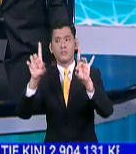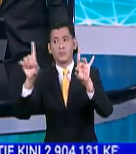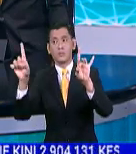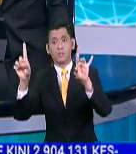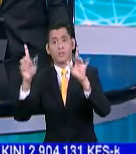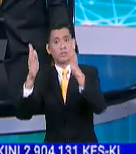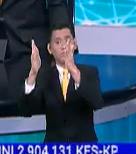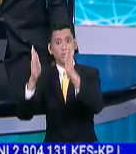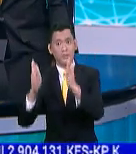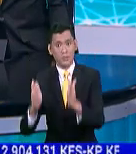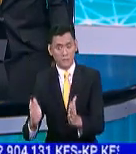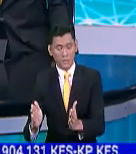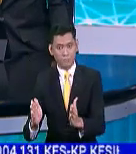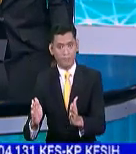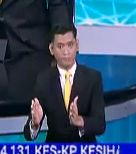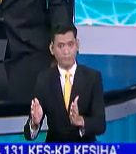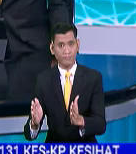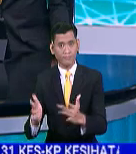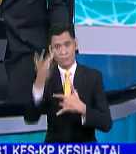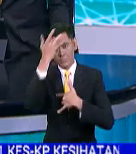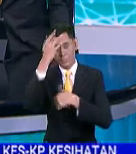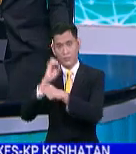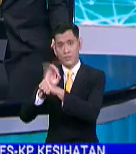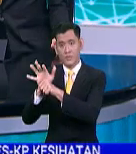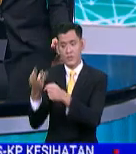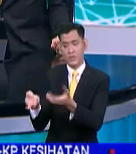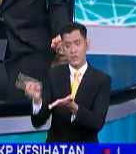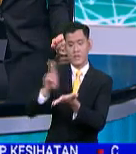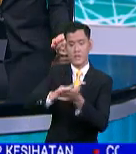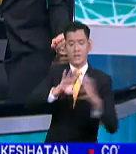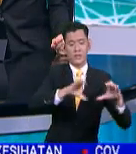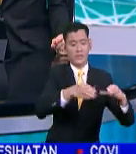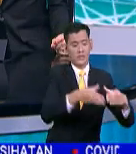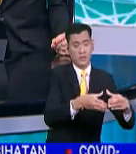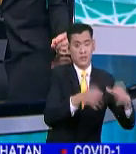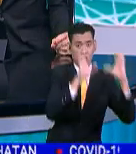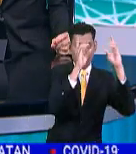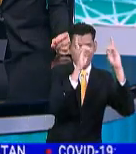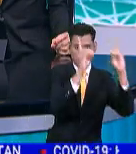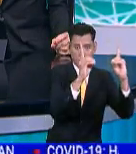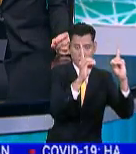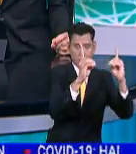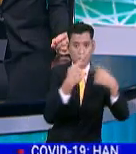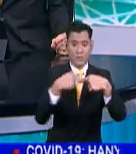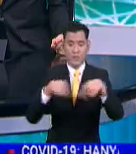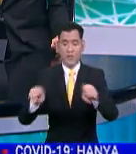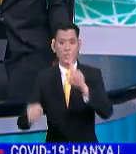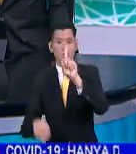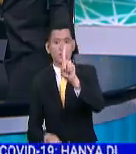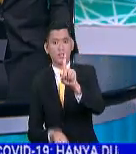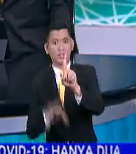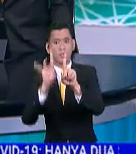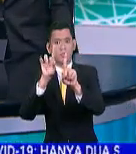8,451 kes COVID-19 direkodkan melibatkan kluster pendidikan berbanding